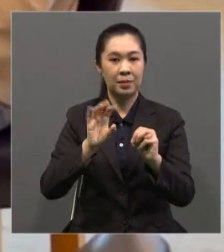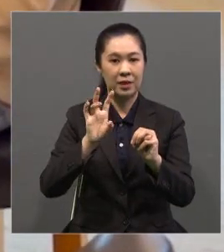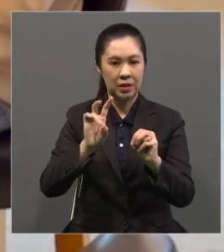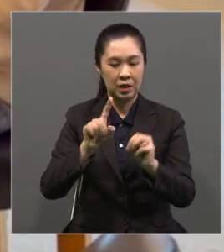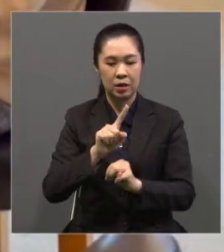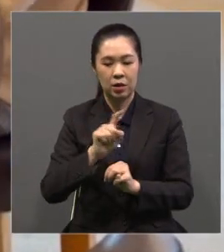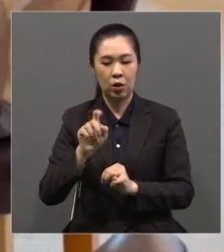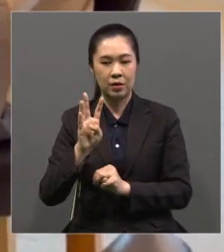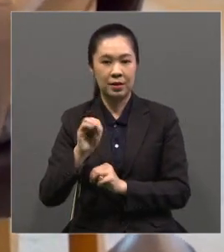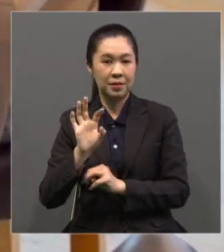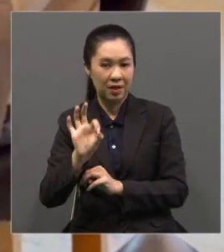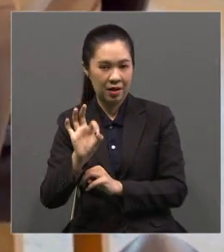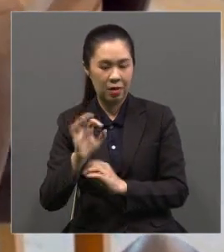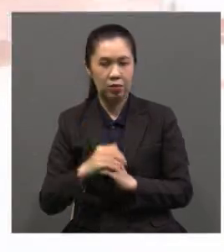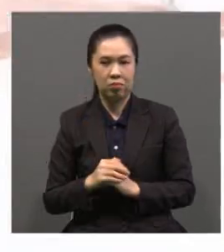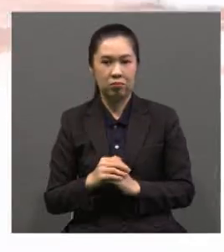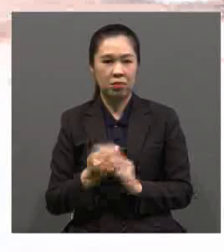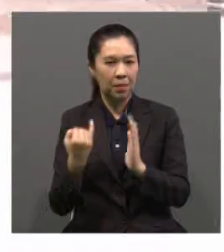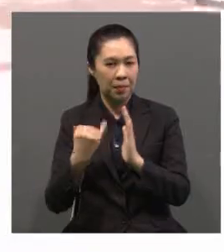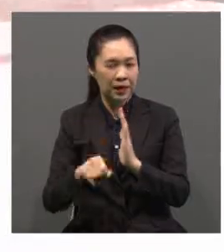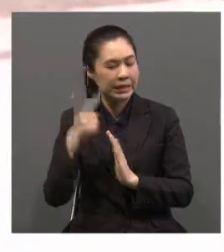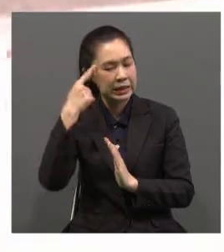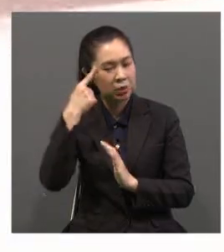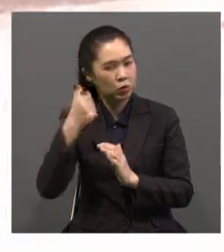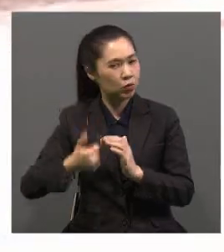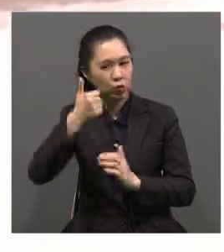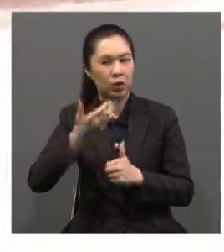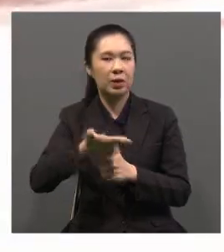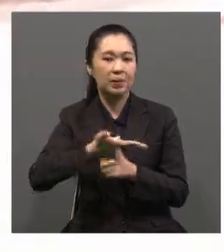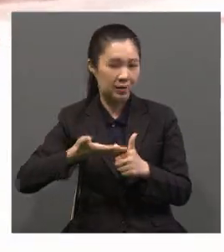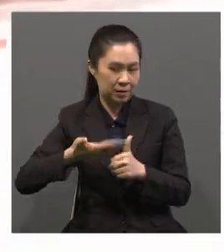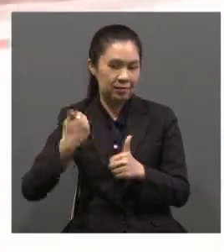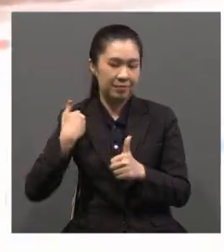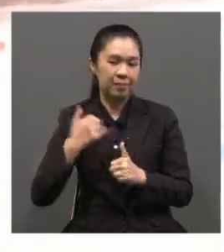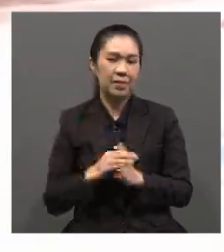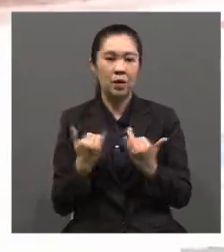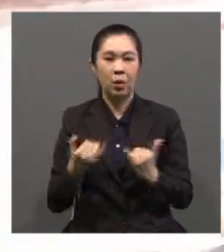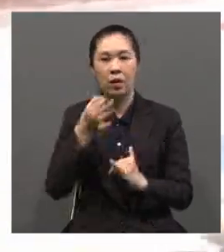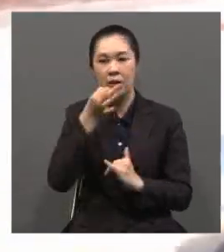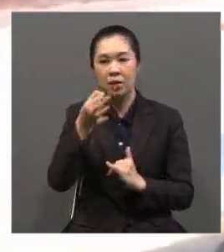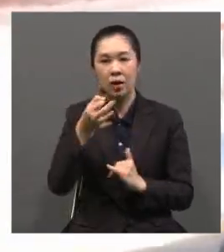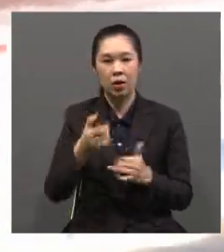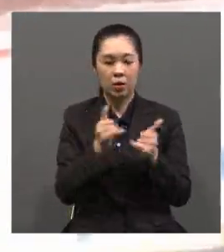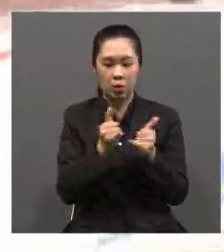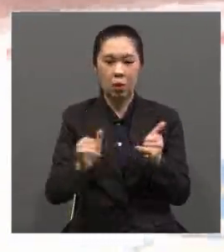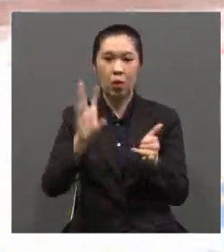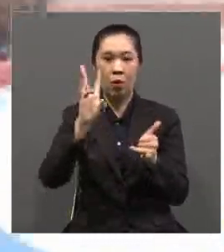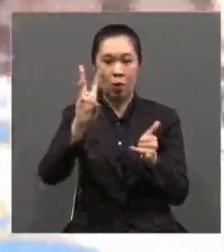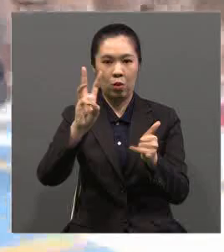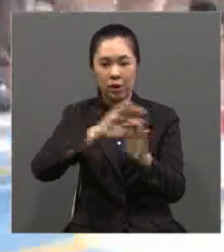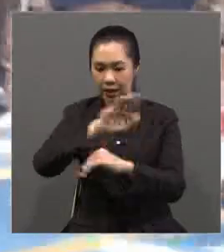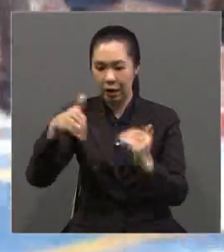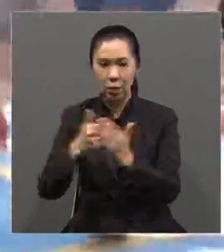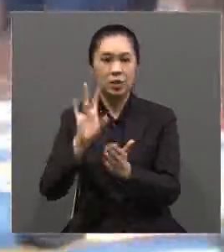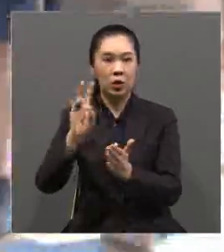าตรา149โทษสูงสุดเนี่ยถึงขั้นประหารชีวิตนะครับแต่ว่าแจ้งข้อกล่าวหาเพียง6นายจากทั้งหมด7น